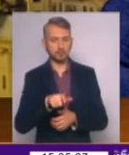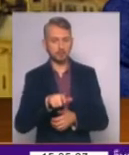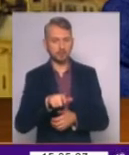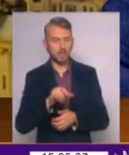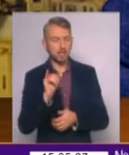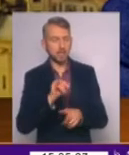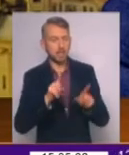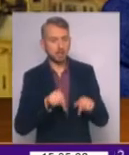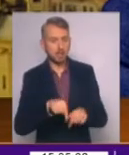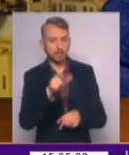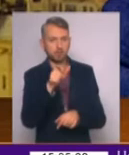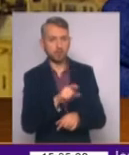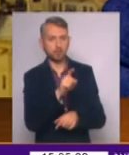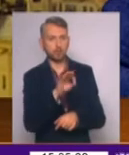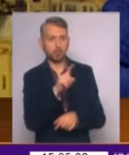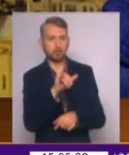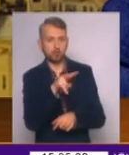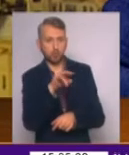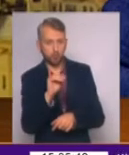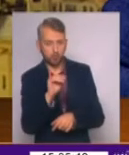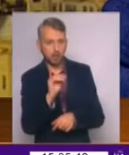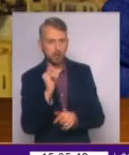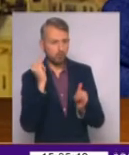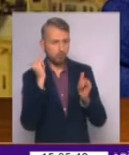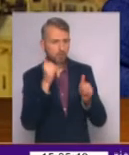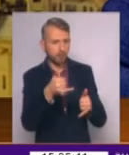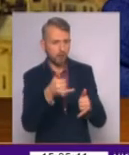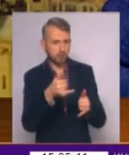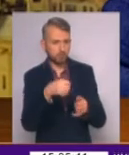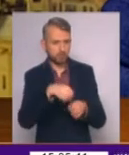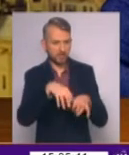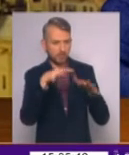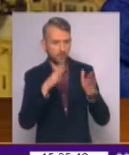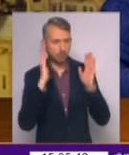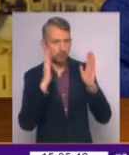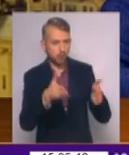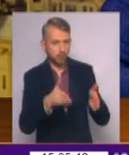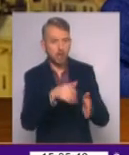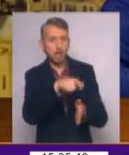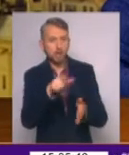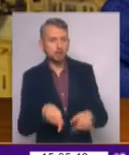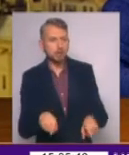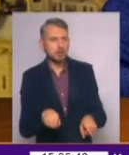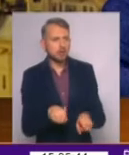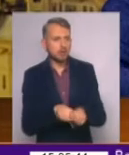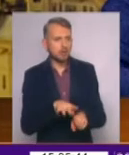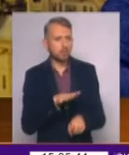і навіть пана Зозулю там поливали якоюсь піною в коридорі, то люди настільки